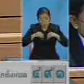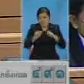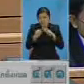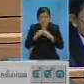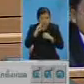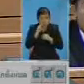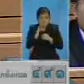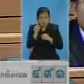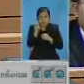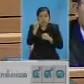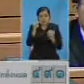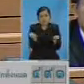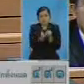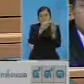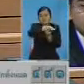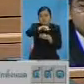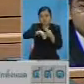อีกก็คือปัญหาด้านเศรษฐกิจ